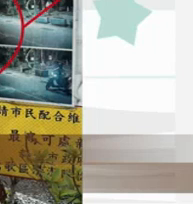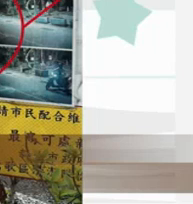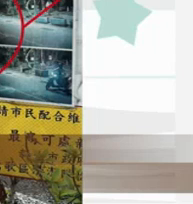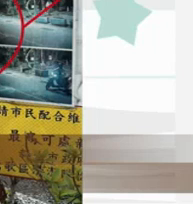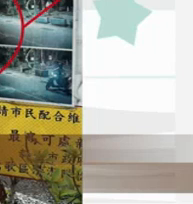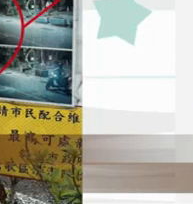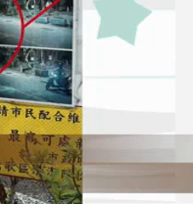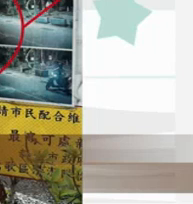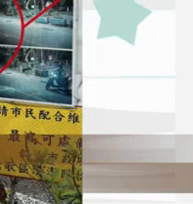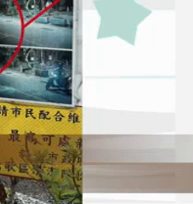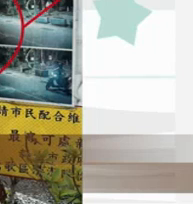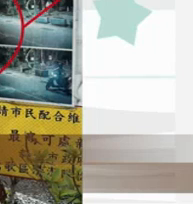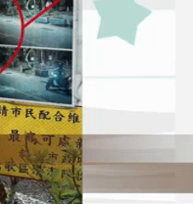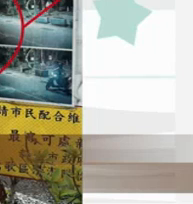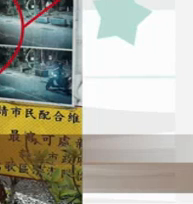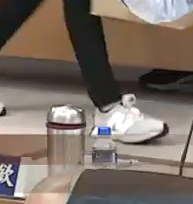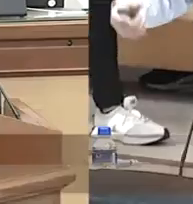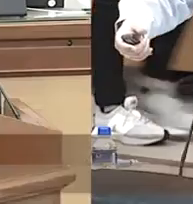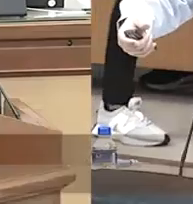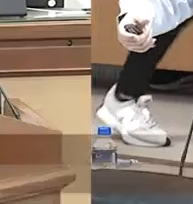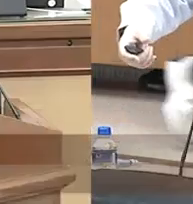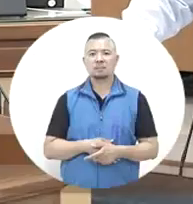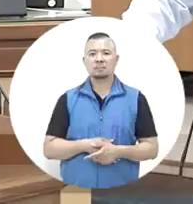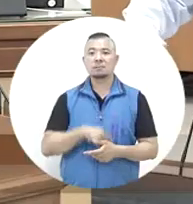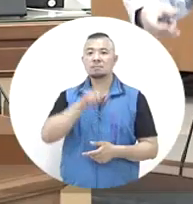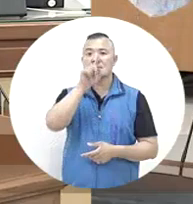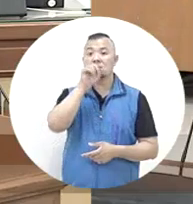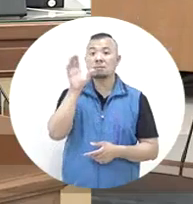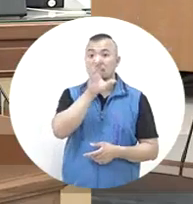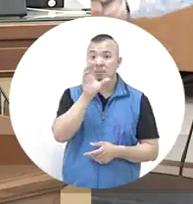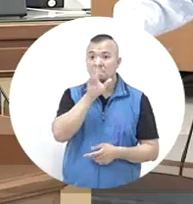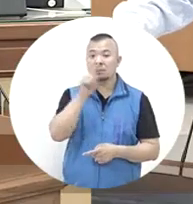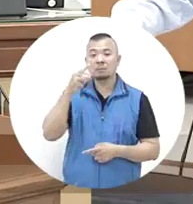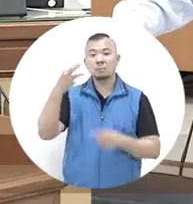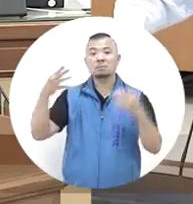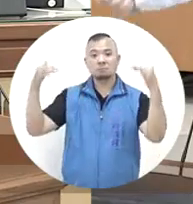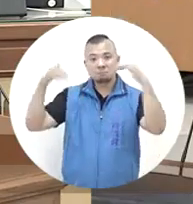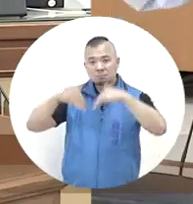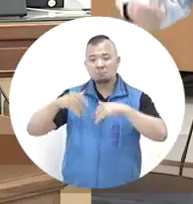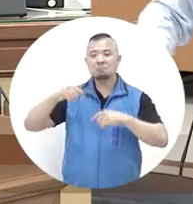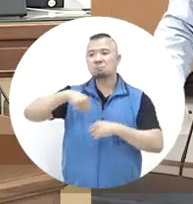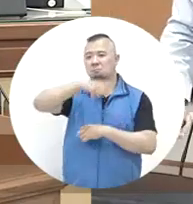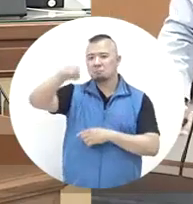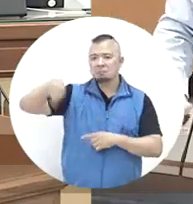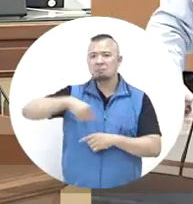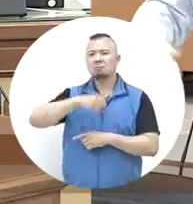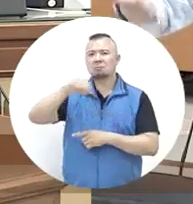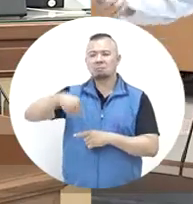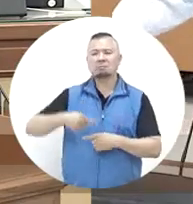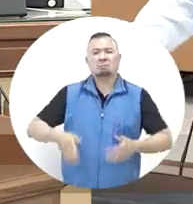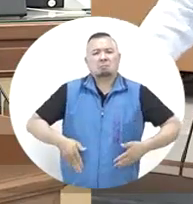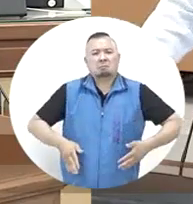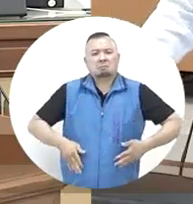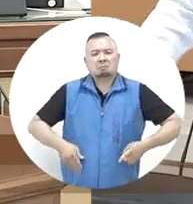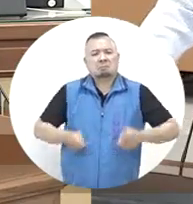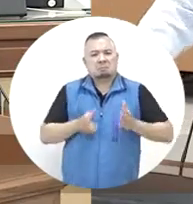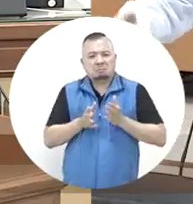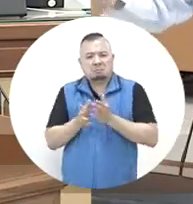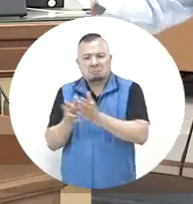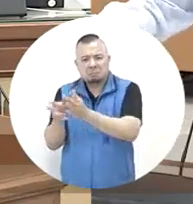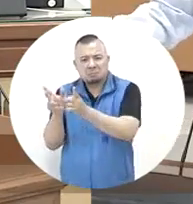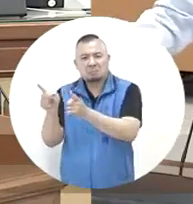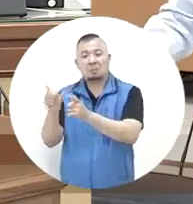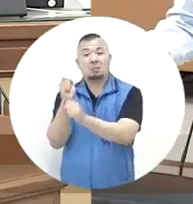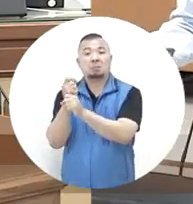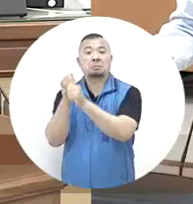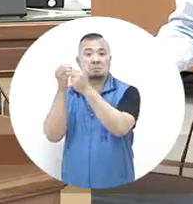来坐公车，他们都需要很早就坐火车哦去上班啊，晚上回来又很晚啊，丢不到垃圾，是不是